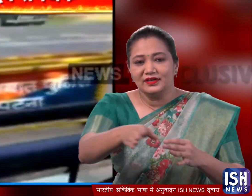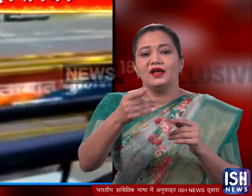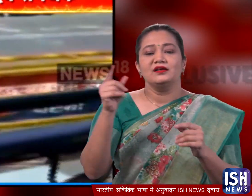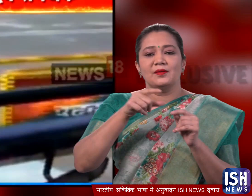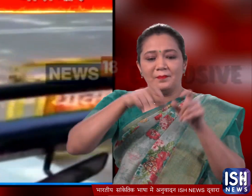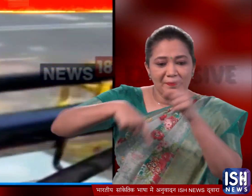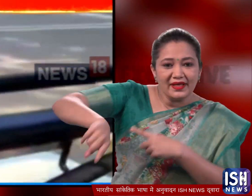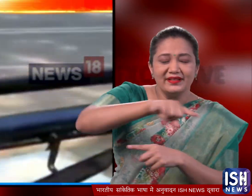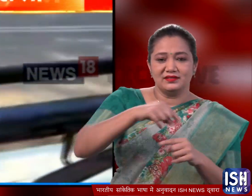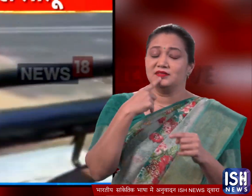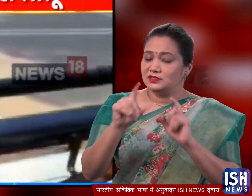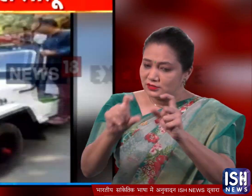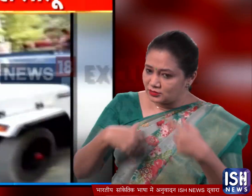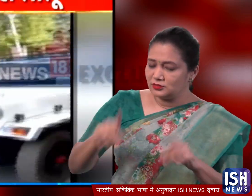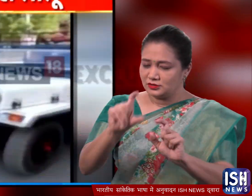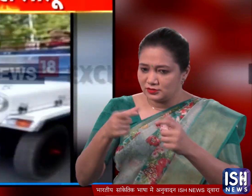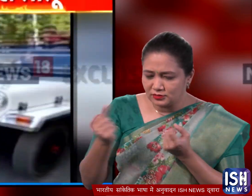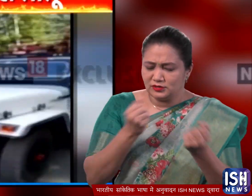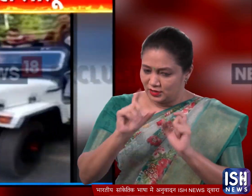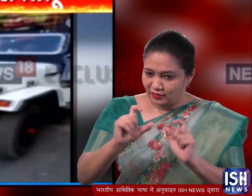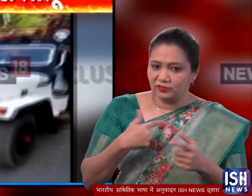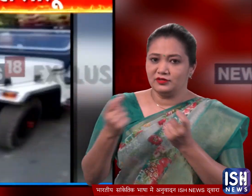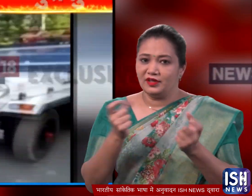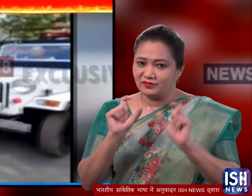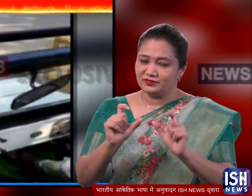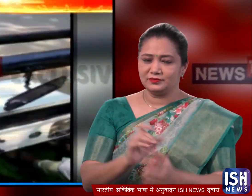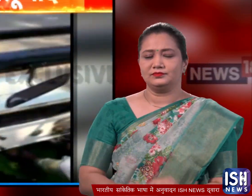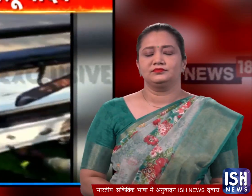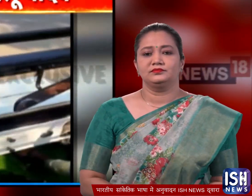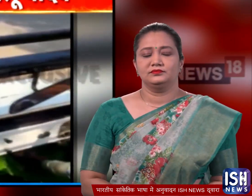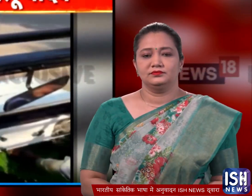तभी उनके आसपास मौजूद लोग उन्हें संभलकर गाड़ी चलाने की सलाह देते सुनाई पड़े।